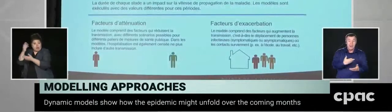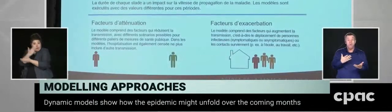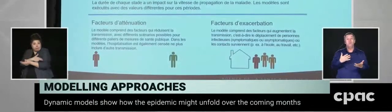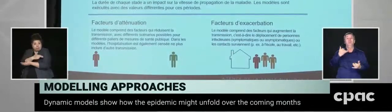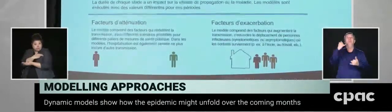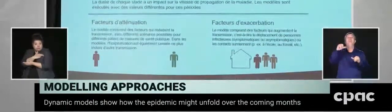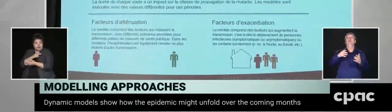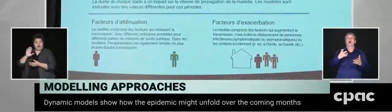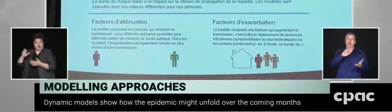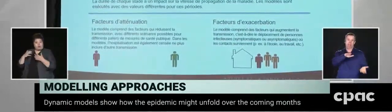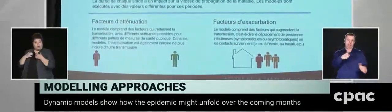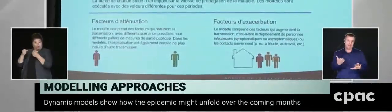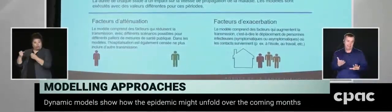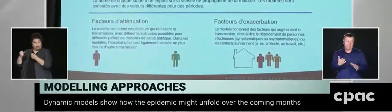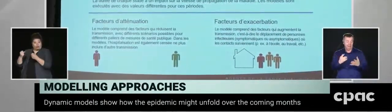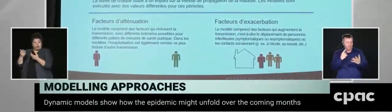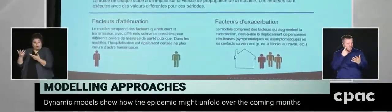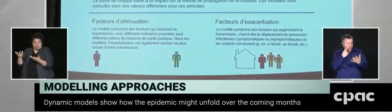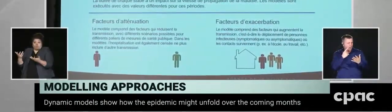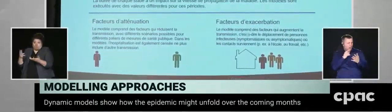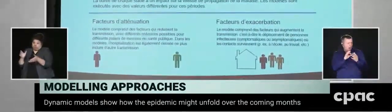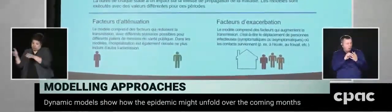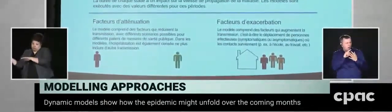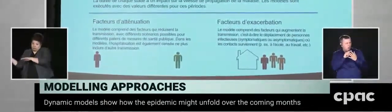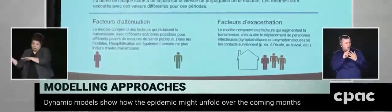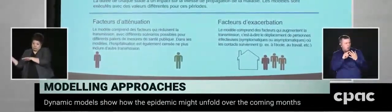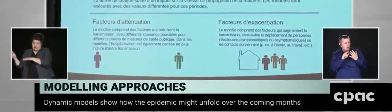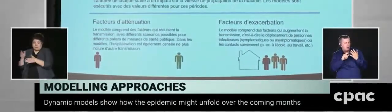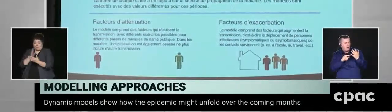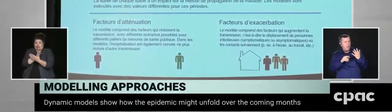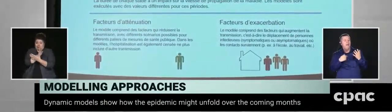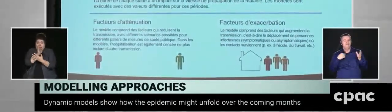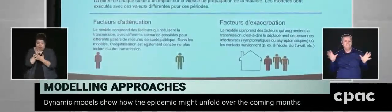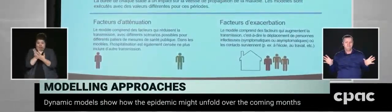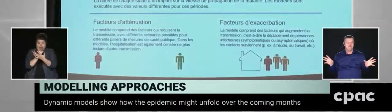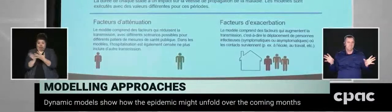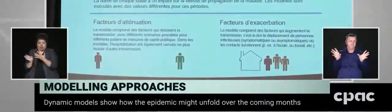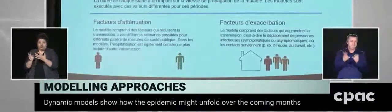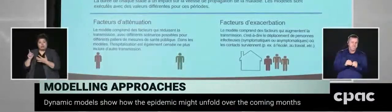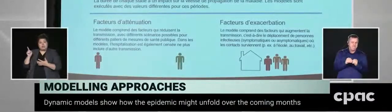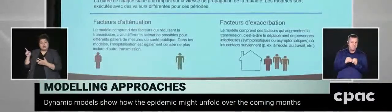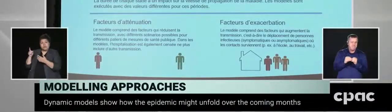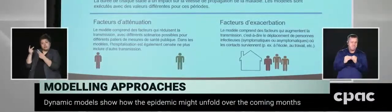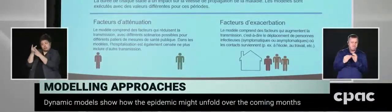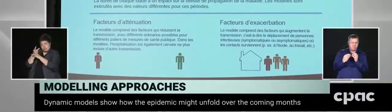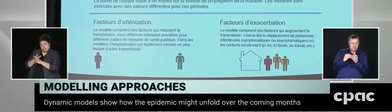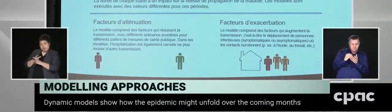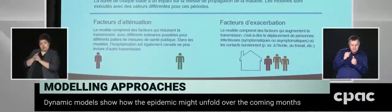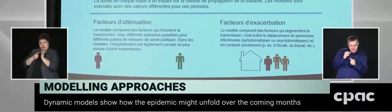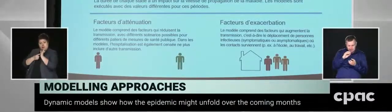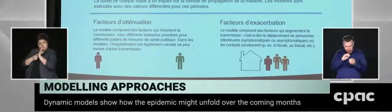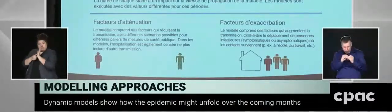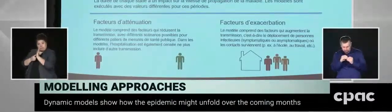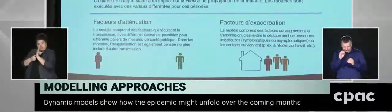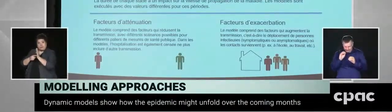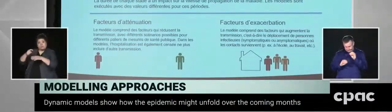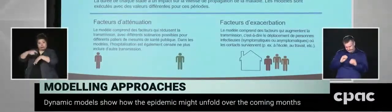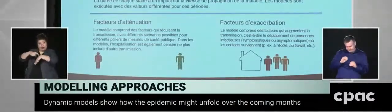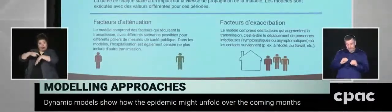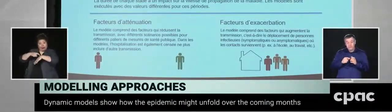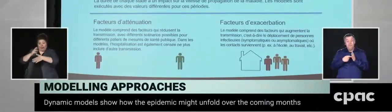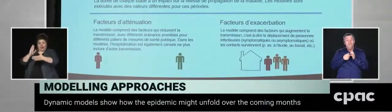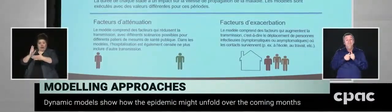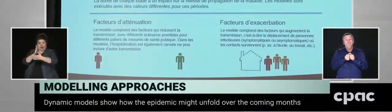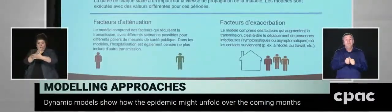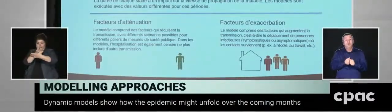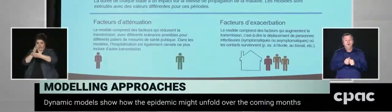de tous ces facteurs donne lieu à des scénarios de modélisation. Selon le scénario de modélisation, on obtient